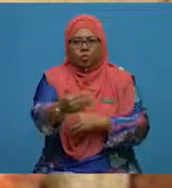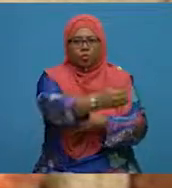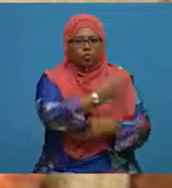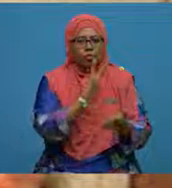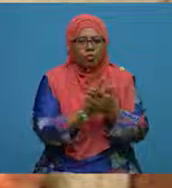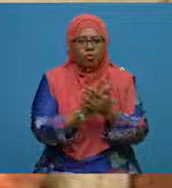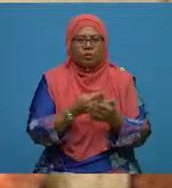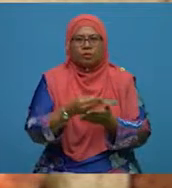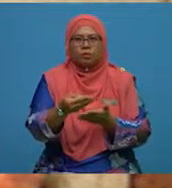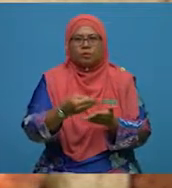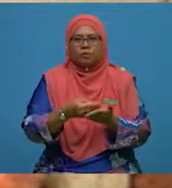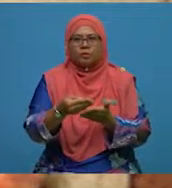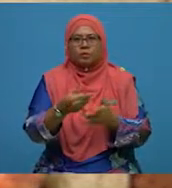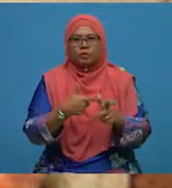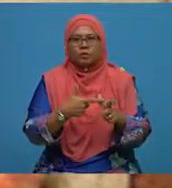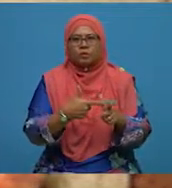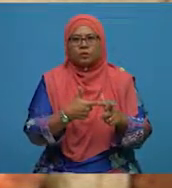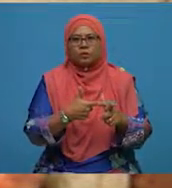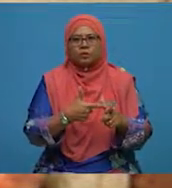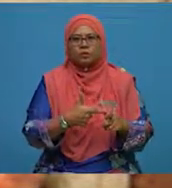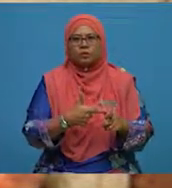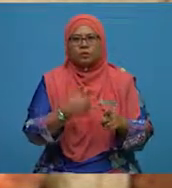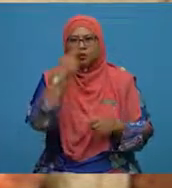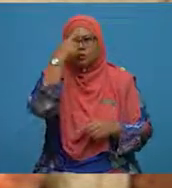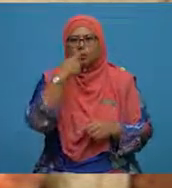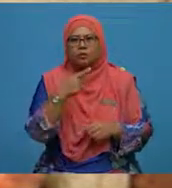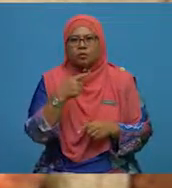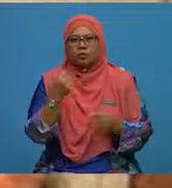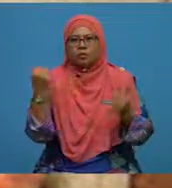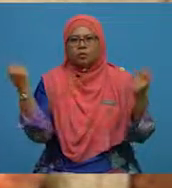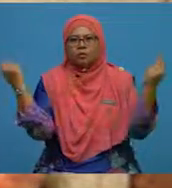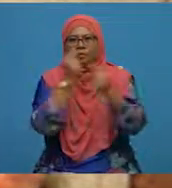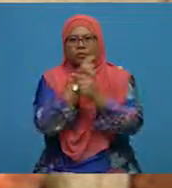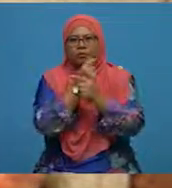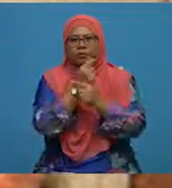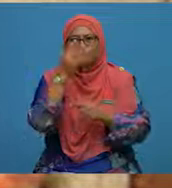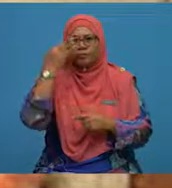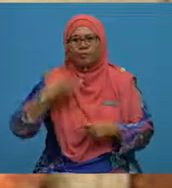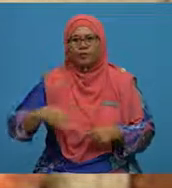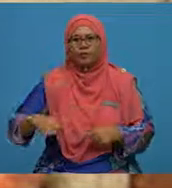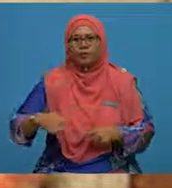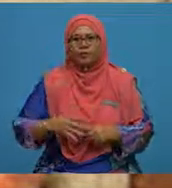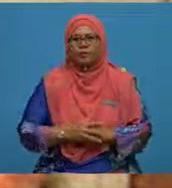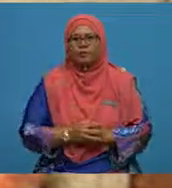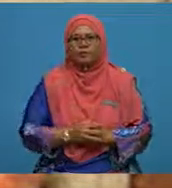membeli senjata dan ubat bedil untuk menentang Perancis.